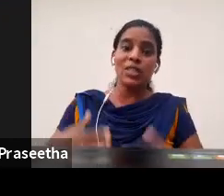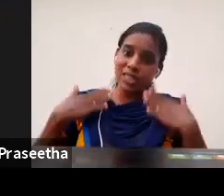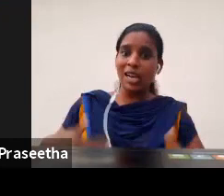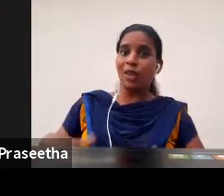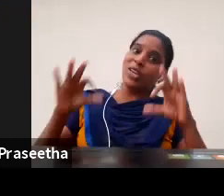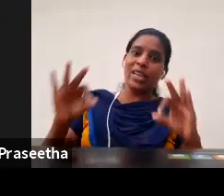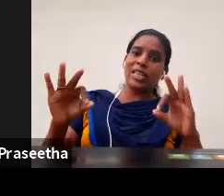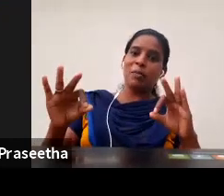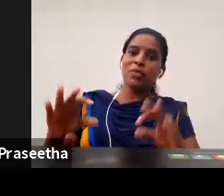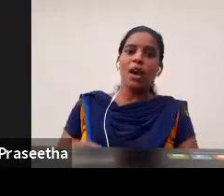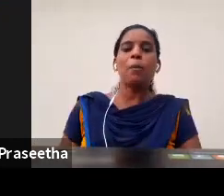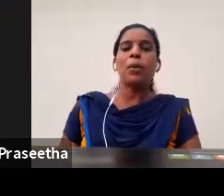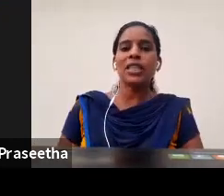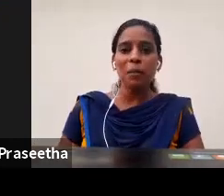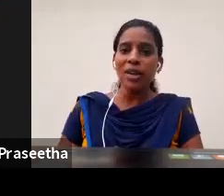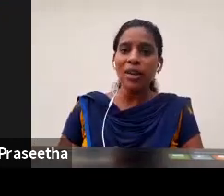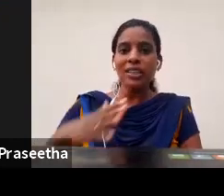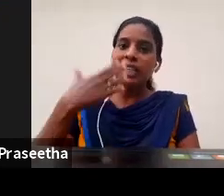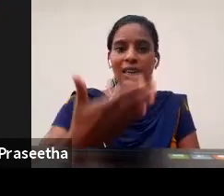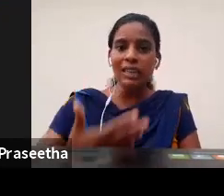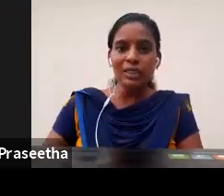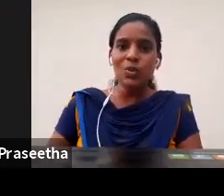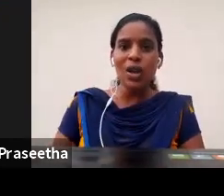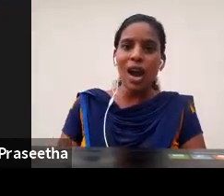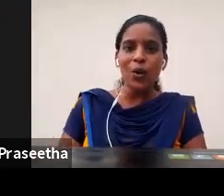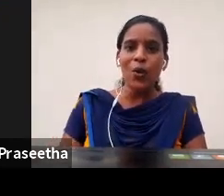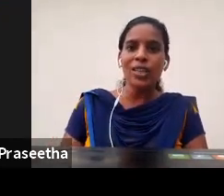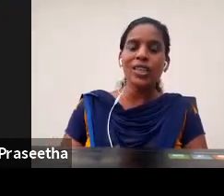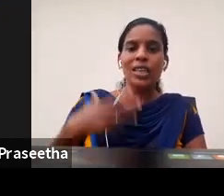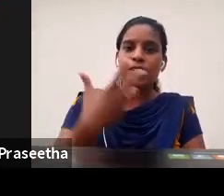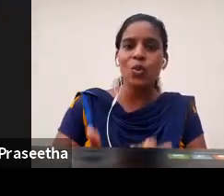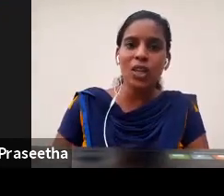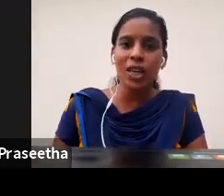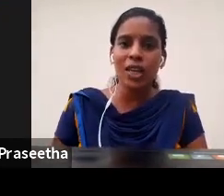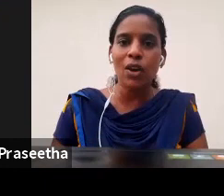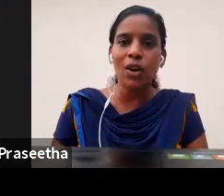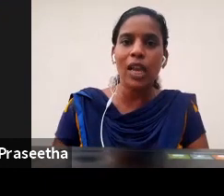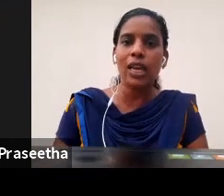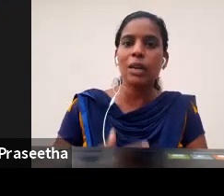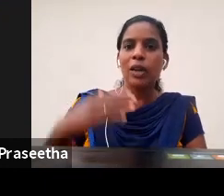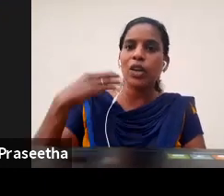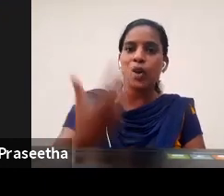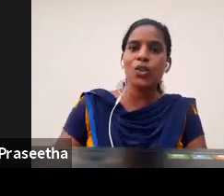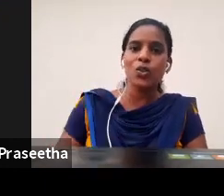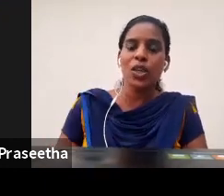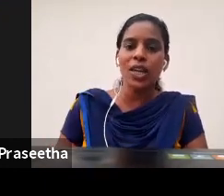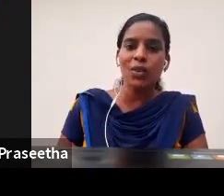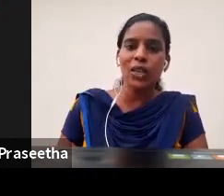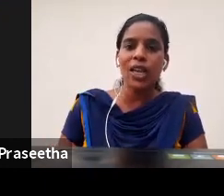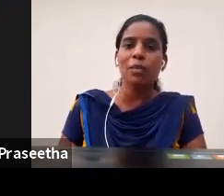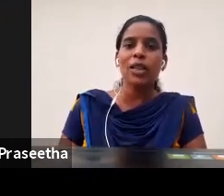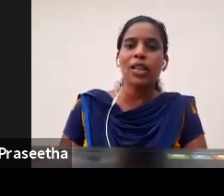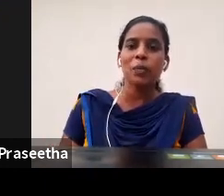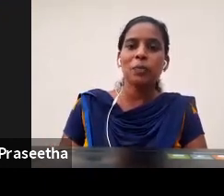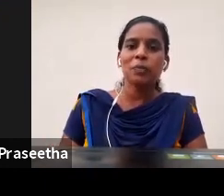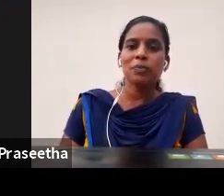എന്ന് വിചാരിച്ചിട്ട് അവരിങ്ങനെ ചെയ്യും. പക്ഷെ നമുക്ക് നിങ്ങൾക്ക് സുഖമാണോ എന്ന് തിരിച്ചു ചോദിക്കേണ്ടി വന്നാൽ, അല്ലെങ്കിൽ മറ്റൊരാളോട് ചോദിക്കേണ്ടി വന്നാൽ